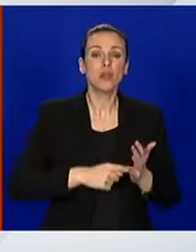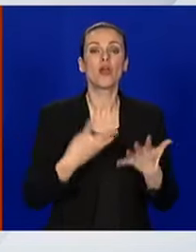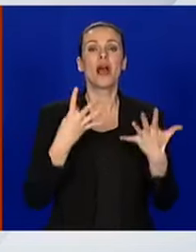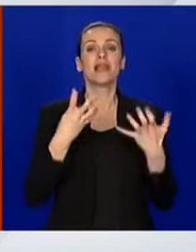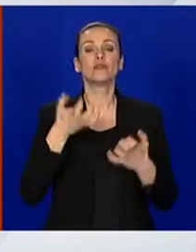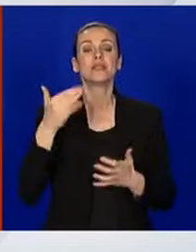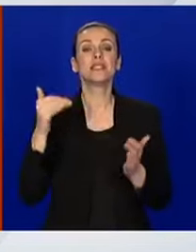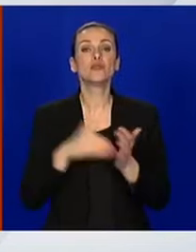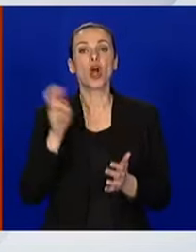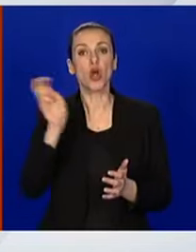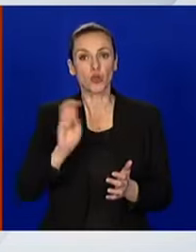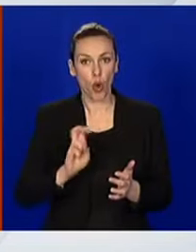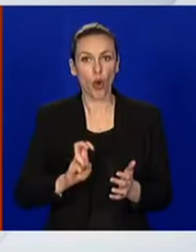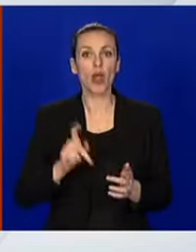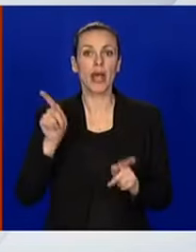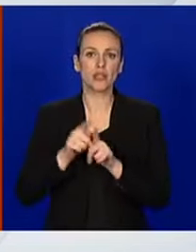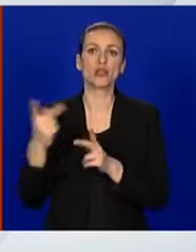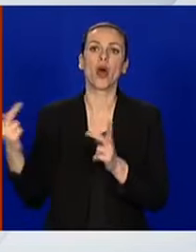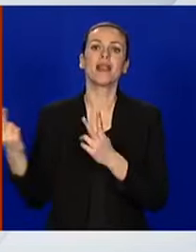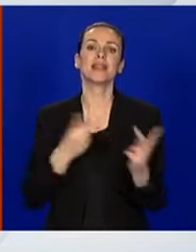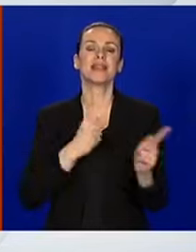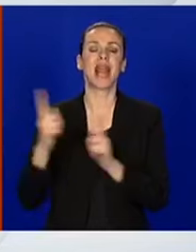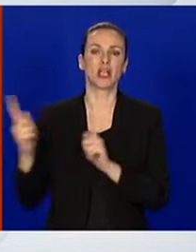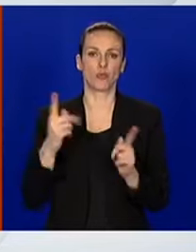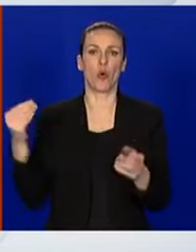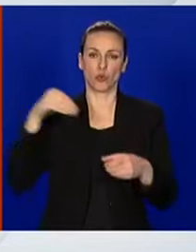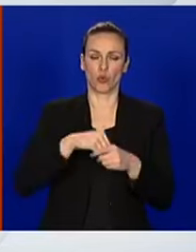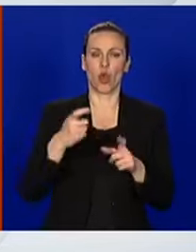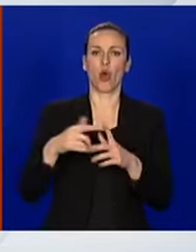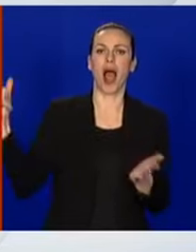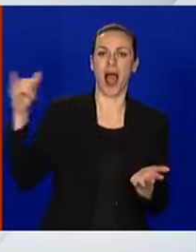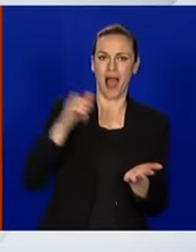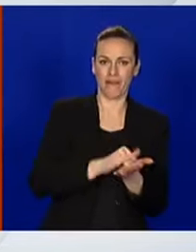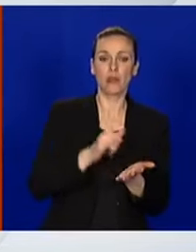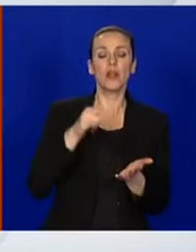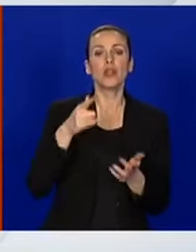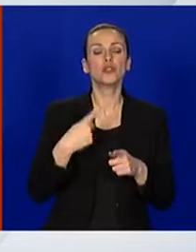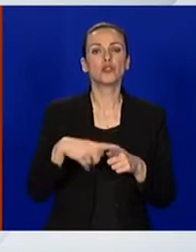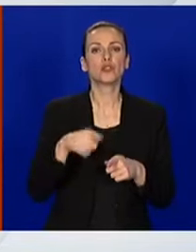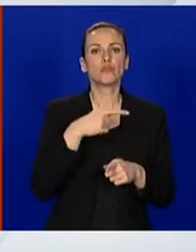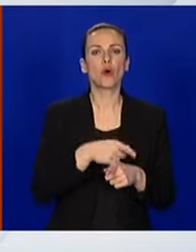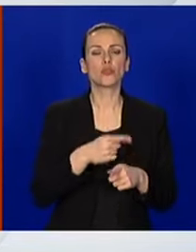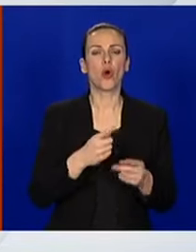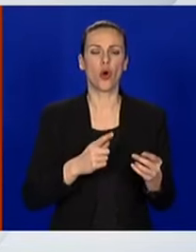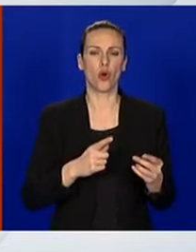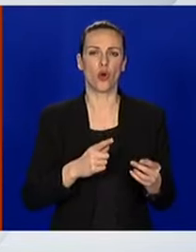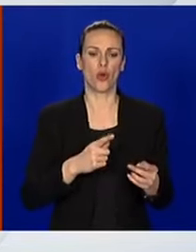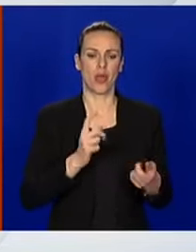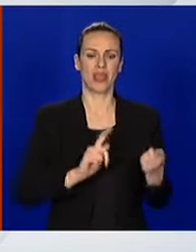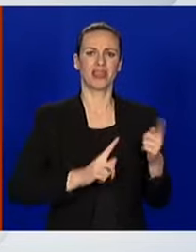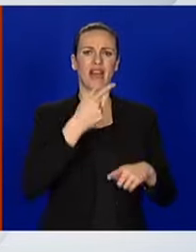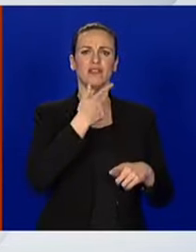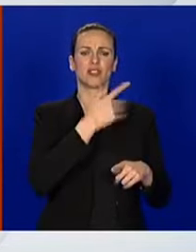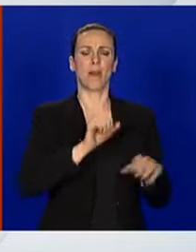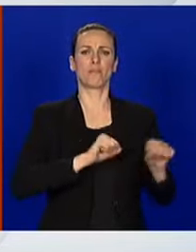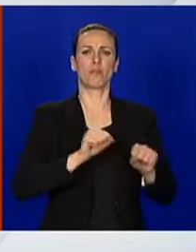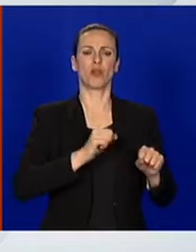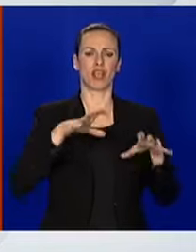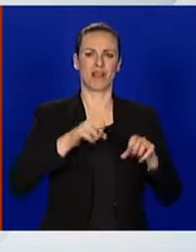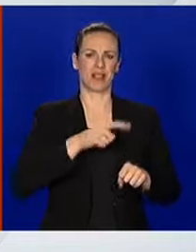5.950.000 dolara, uključujući i transport, koje posredstvom najviših političkih vlasti Republike